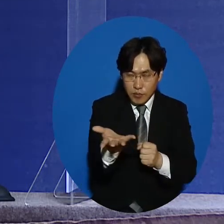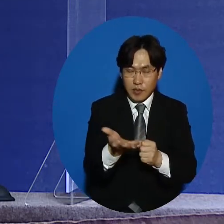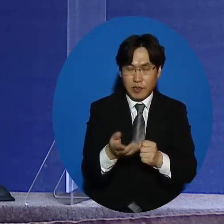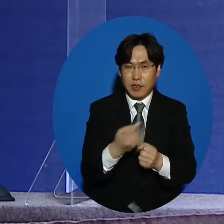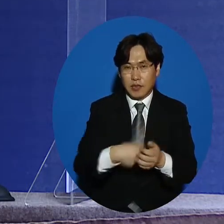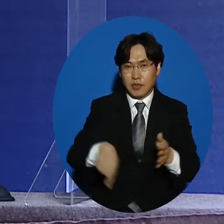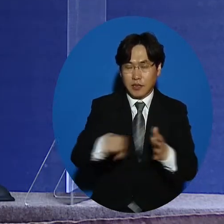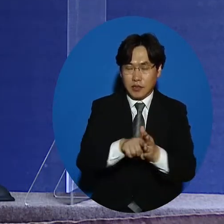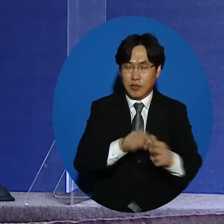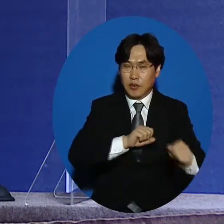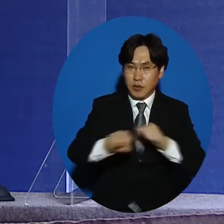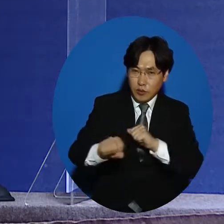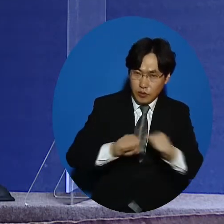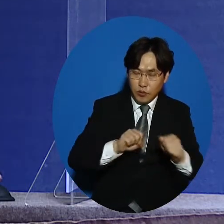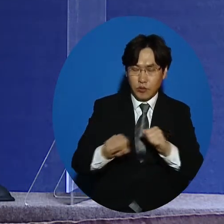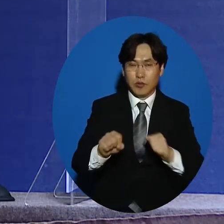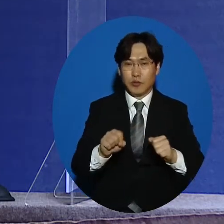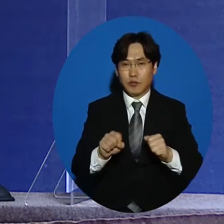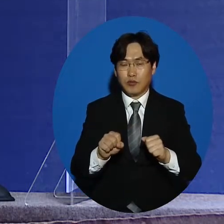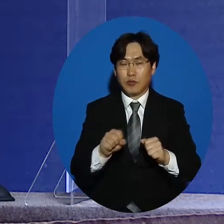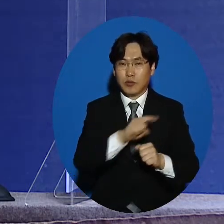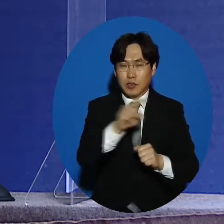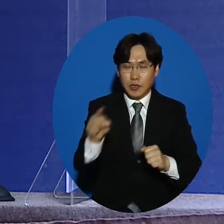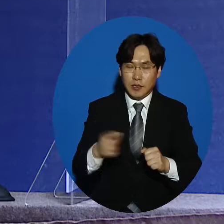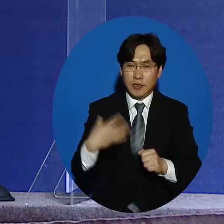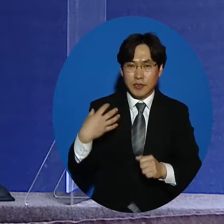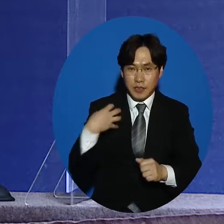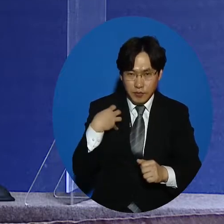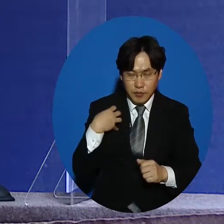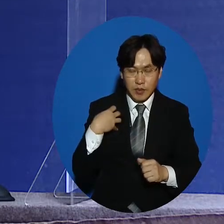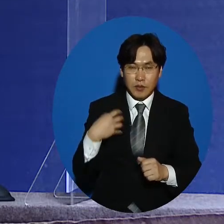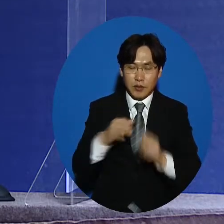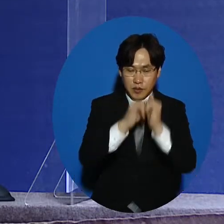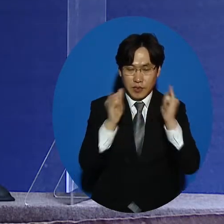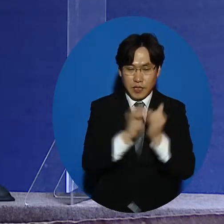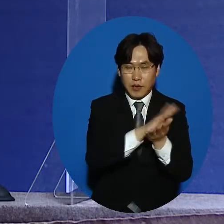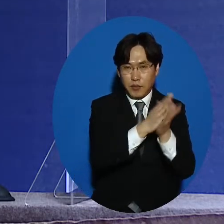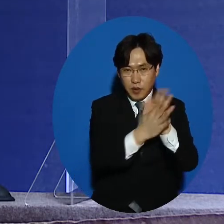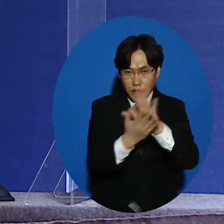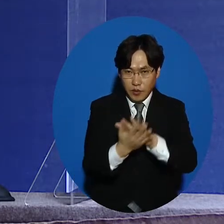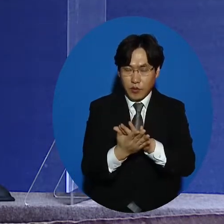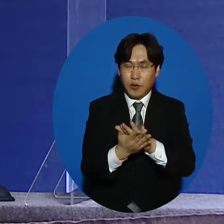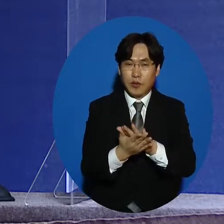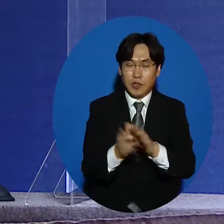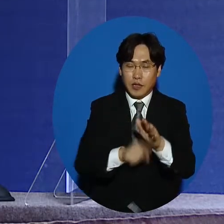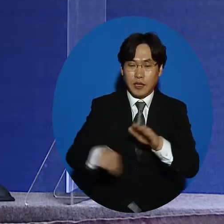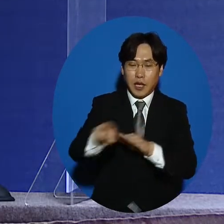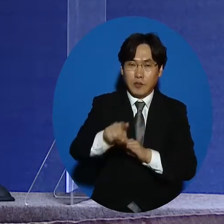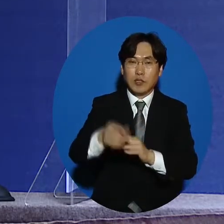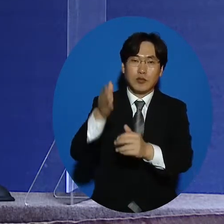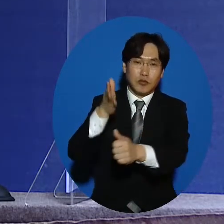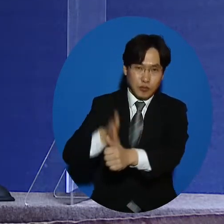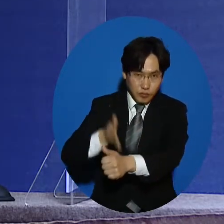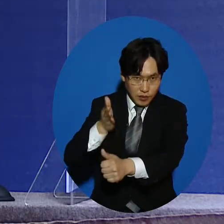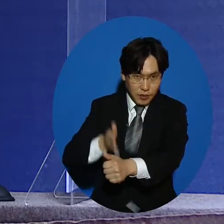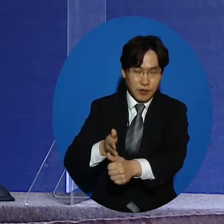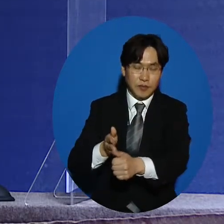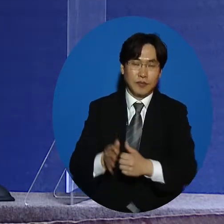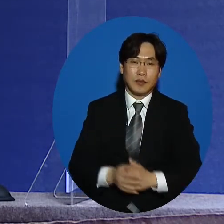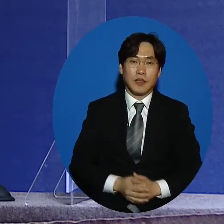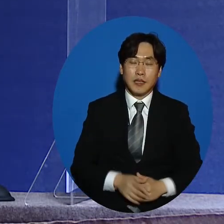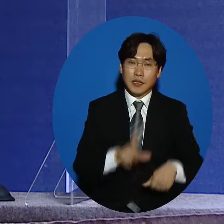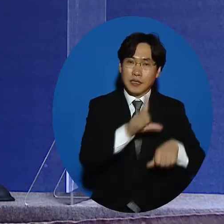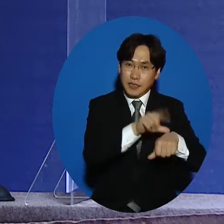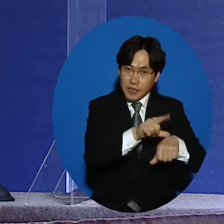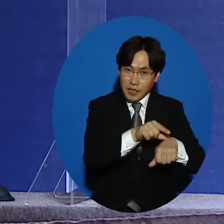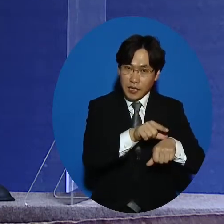연계해서 그런 좋은 역사가 사회 개량이 많이 일어났으면 좋겠습니다. 자 그러면